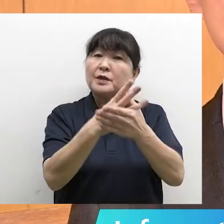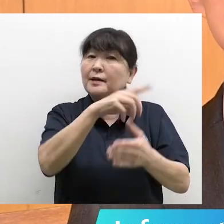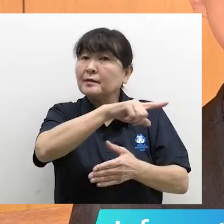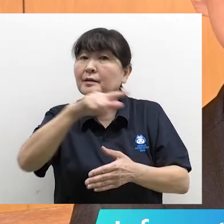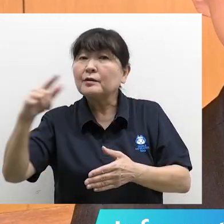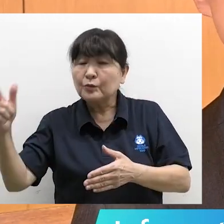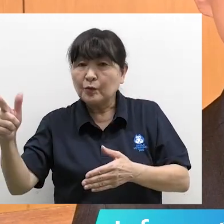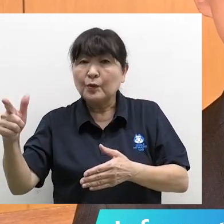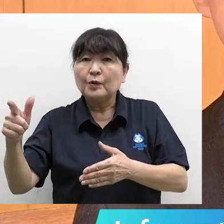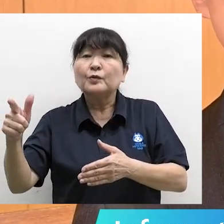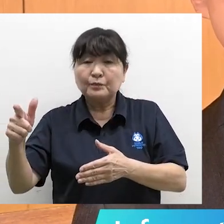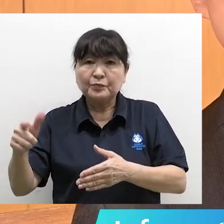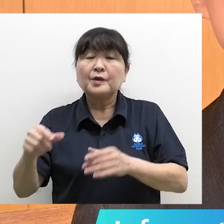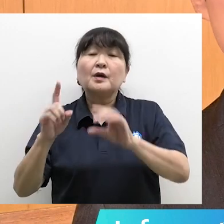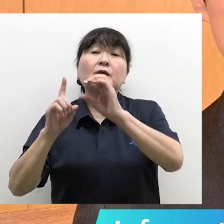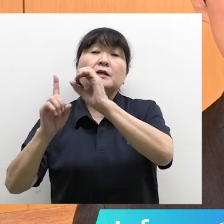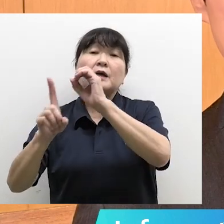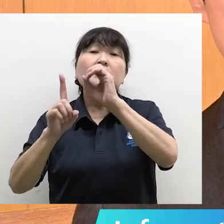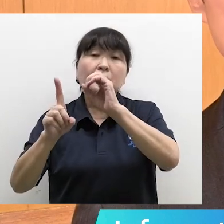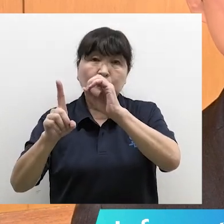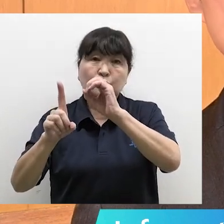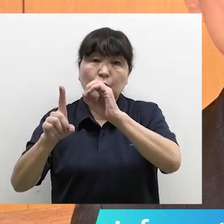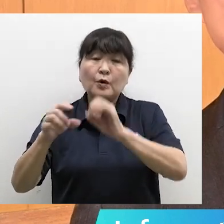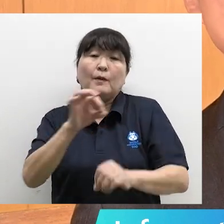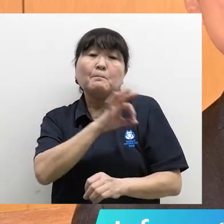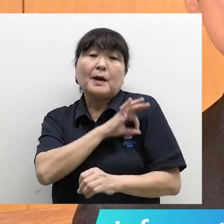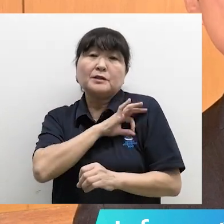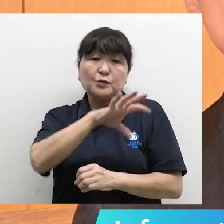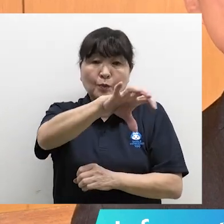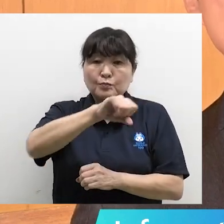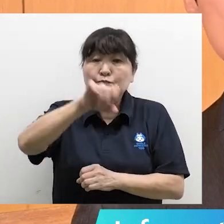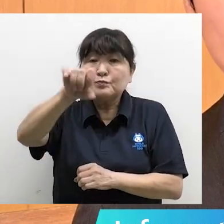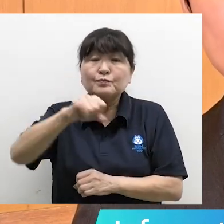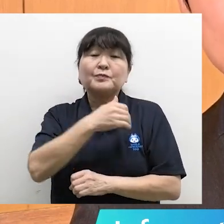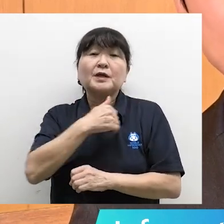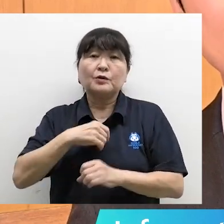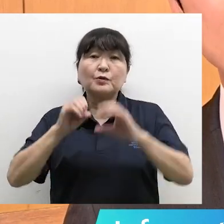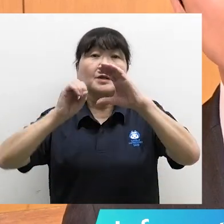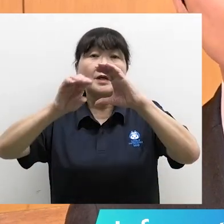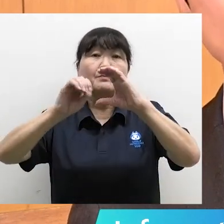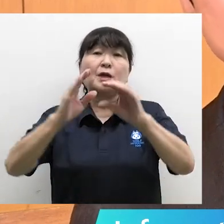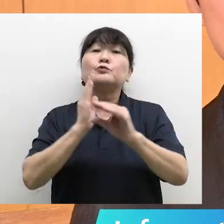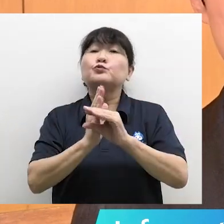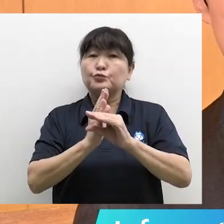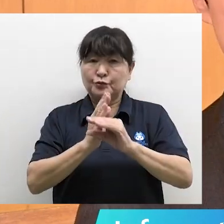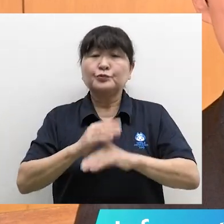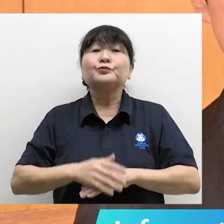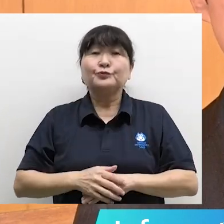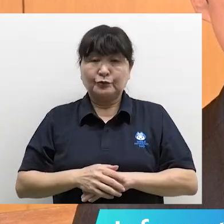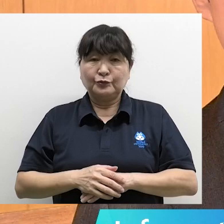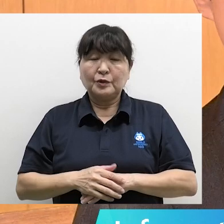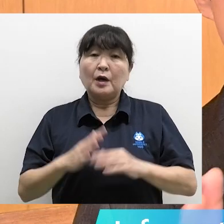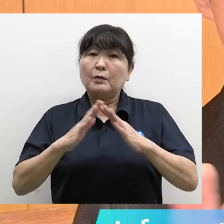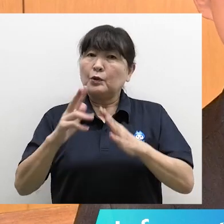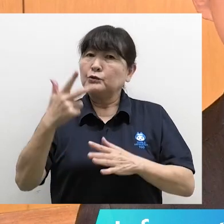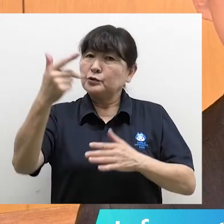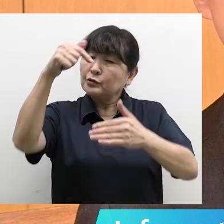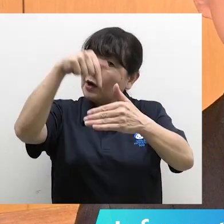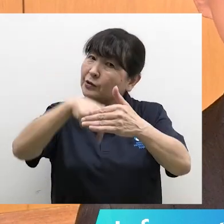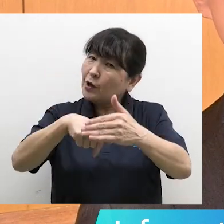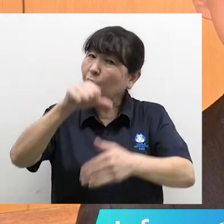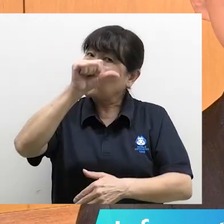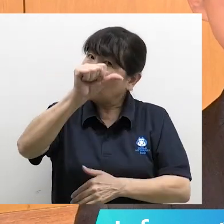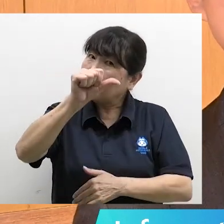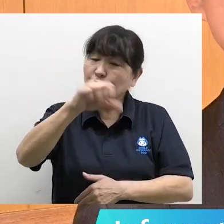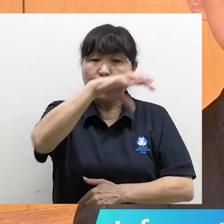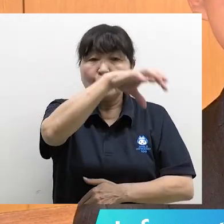でデジタルバッジを獲得いただけるようなキャンペーンを行っております。この宮崎市内で、5カ所で